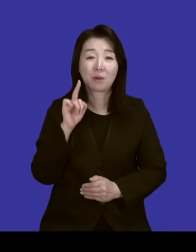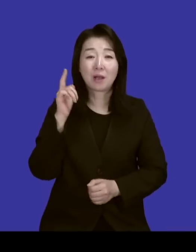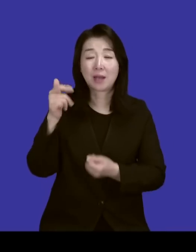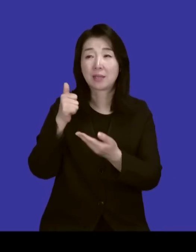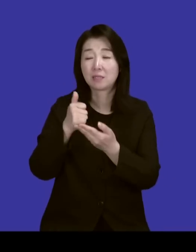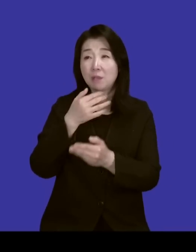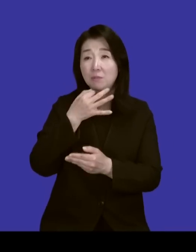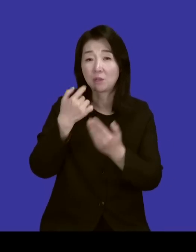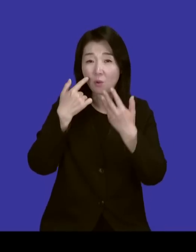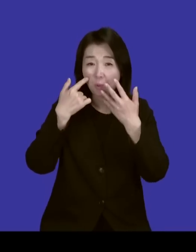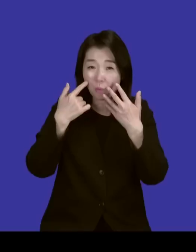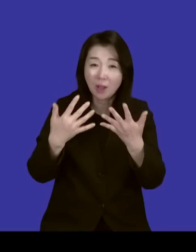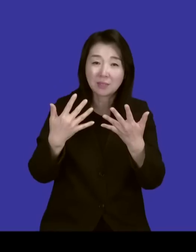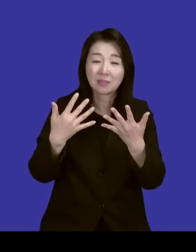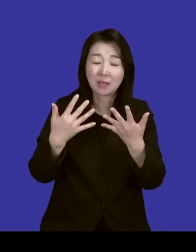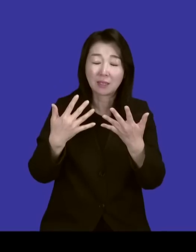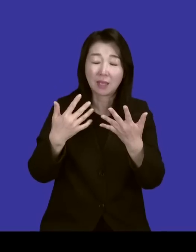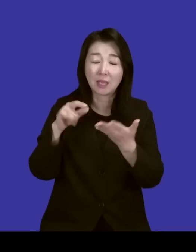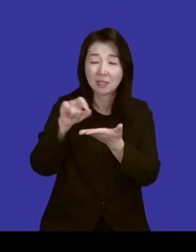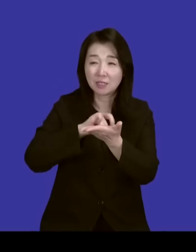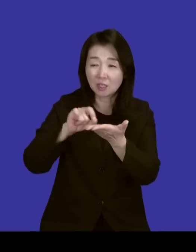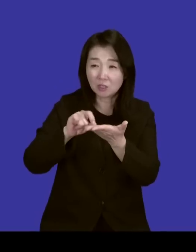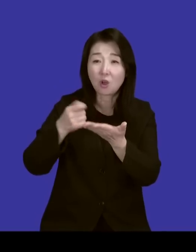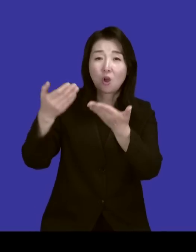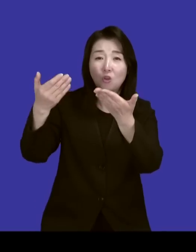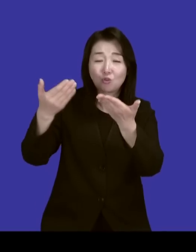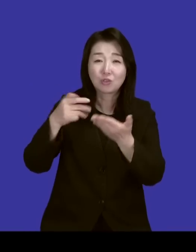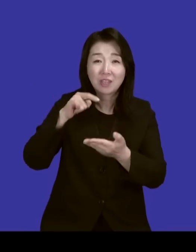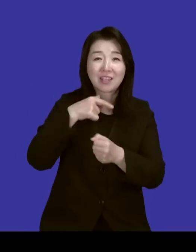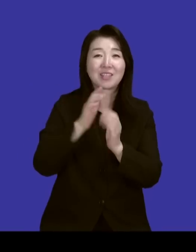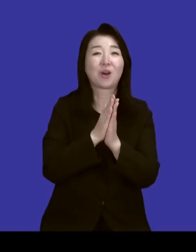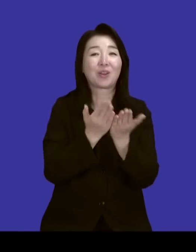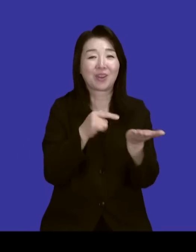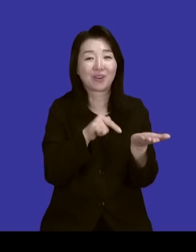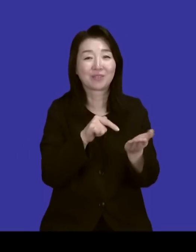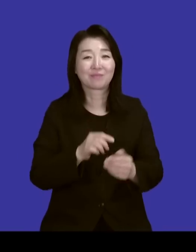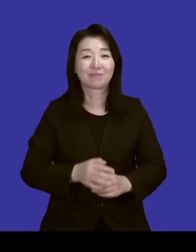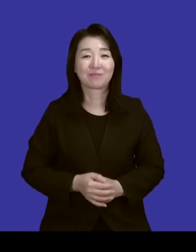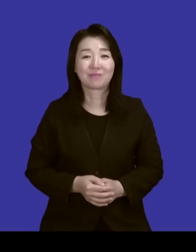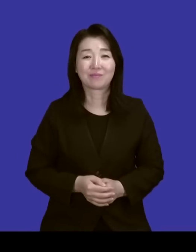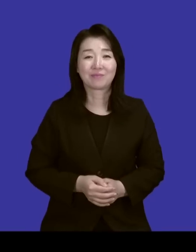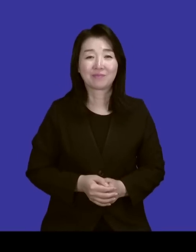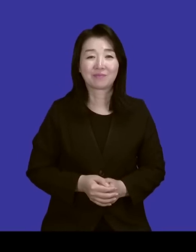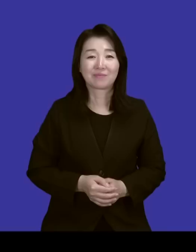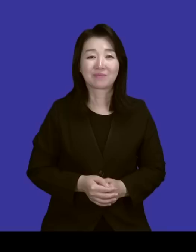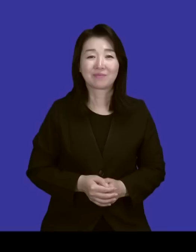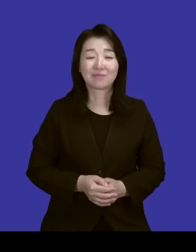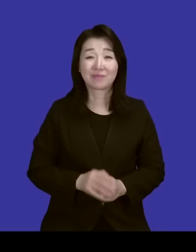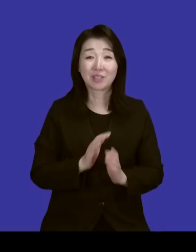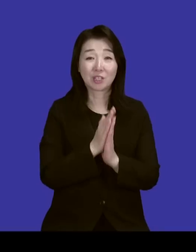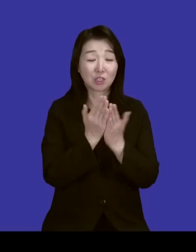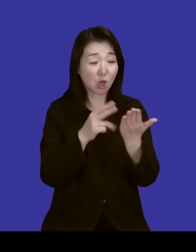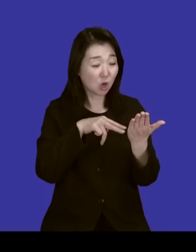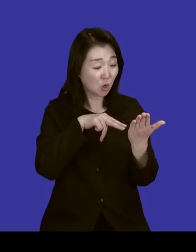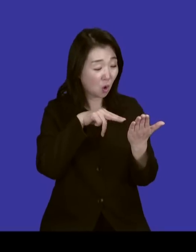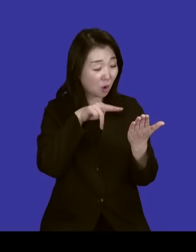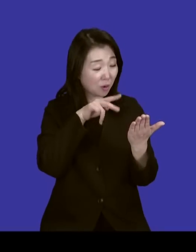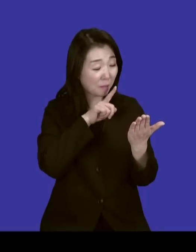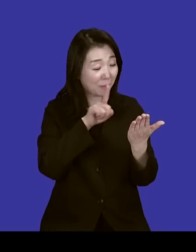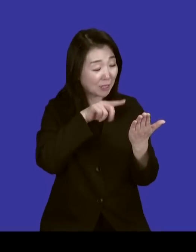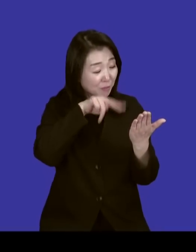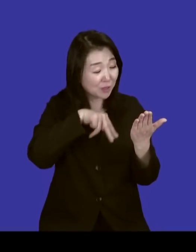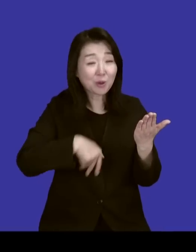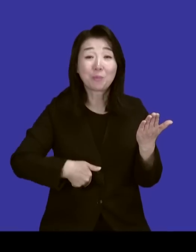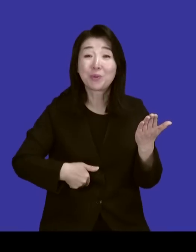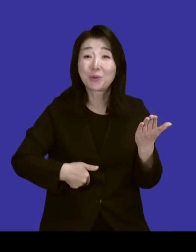하나님의 음성을 확실하게 써서 기록해서 주신 것이 성경이잖아요. 그렇죠. 그러니까 성경 말씀을 읽으셔야 돼요,